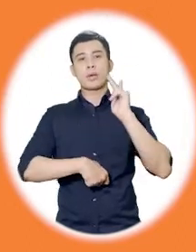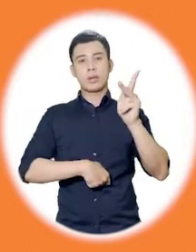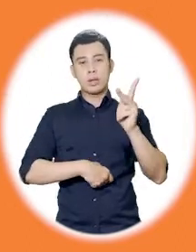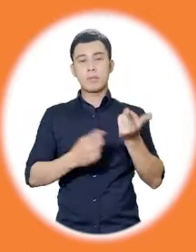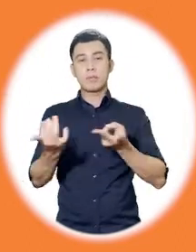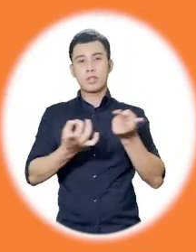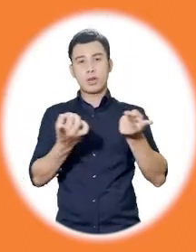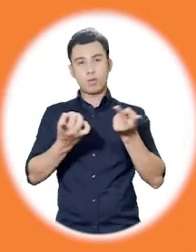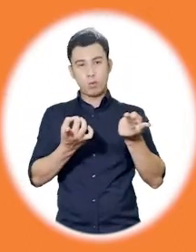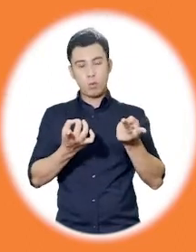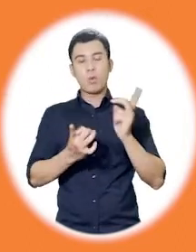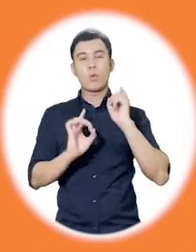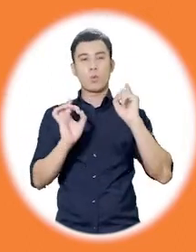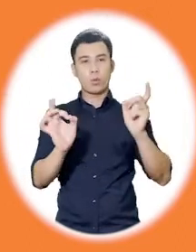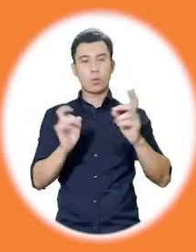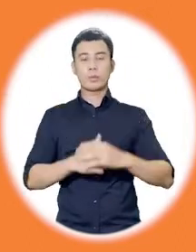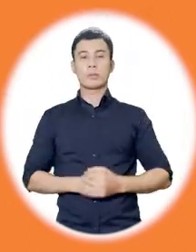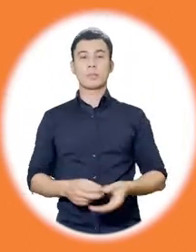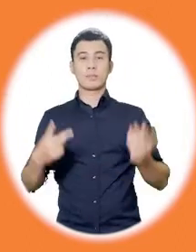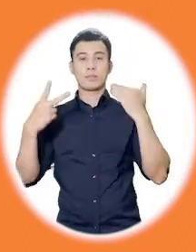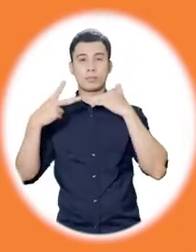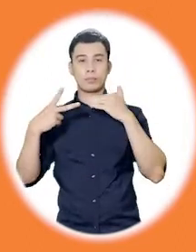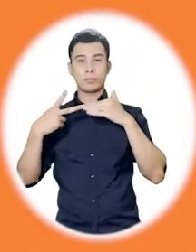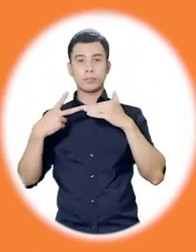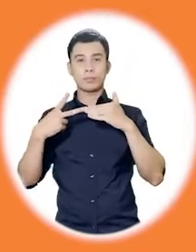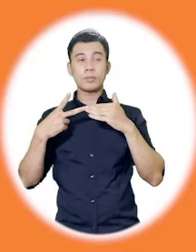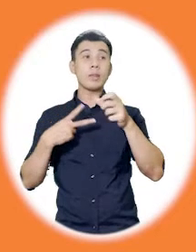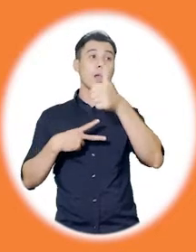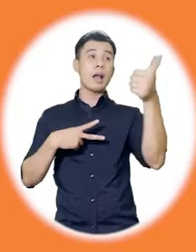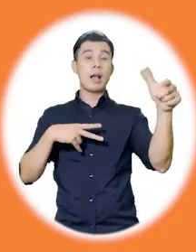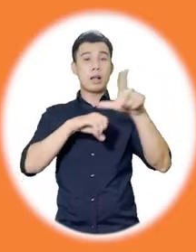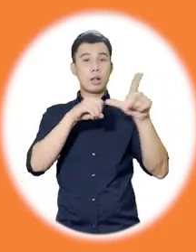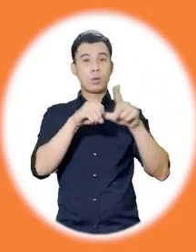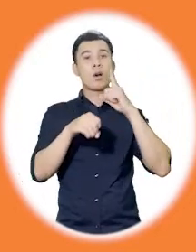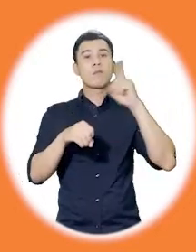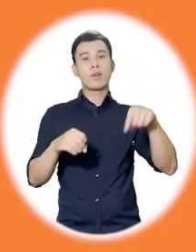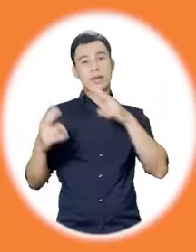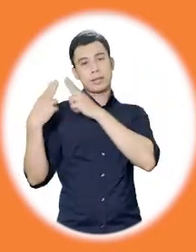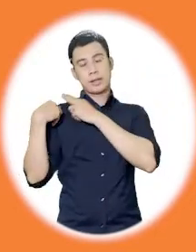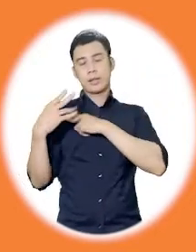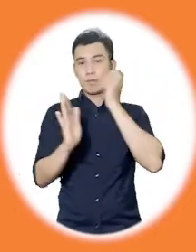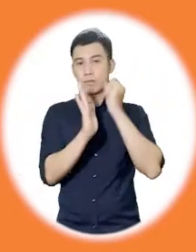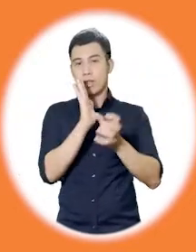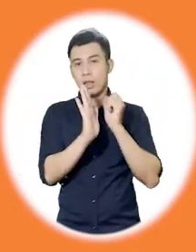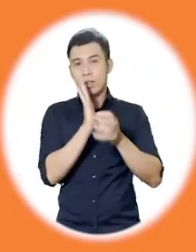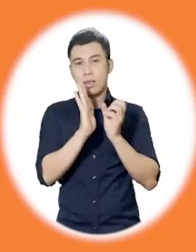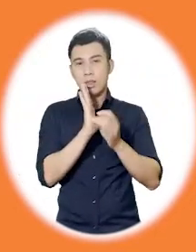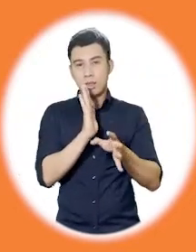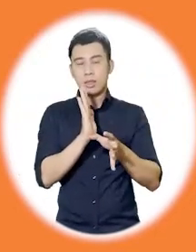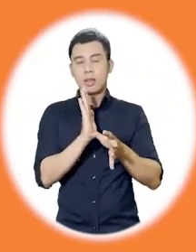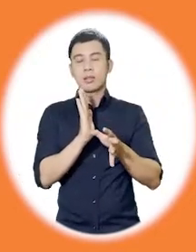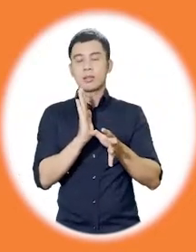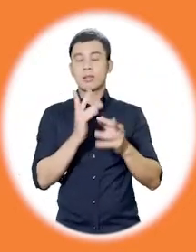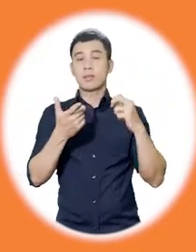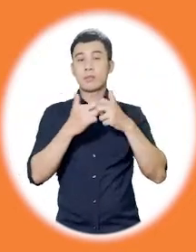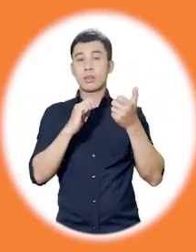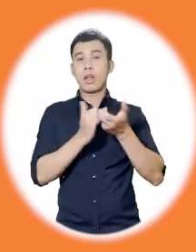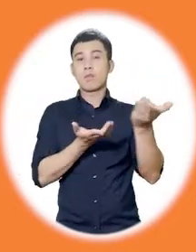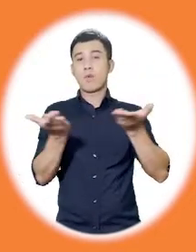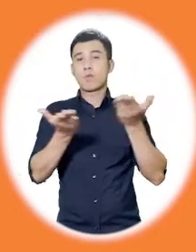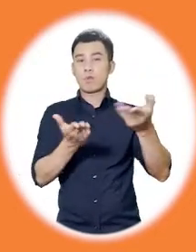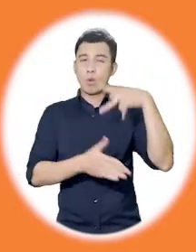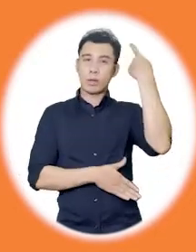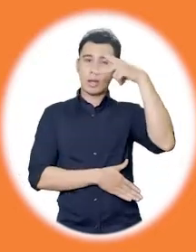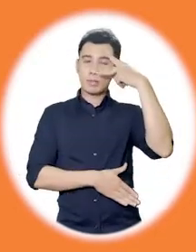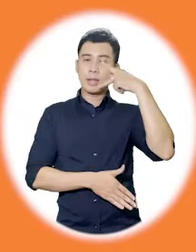và hỗ trợ việc điều phối các dịch vụ thiết yếu dành cho người bị bạo lực. Thứ hai, yêu cầu các bên liên quan thực hiện trách nhiệm giải trình trong ứng phó với bạo